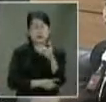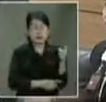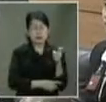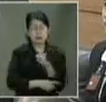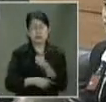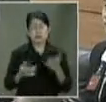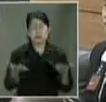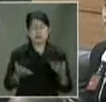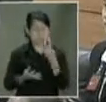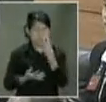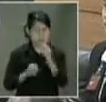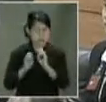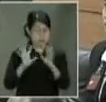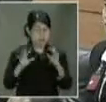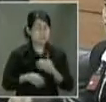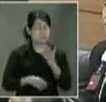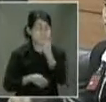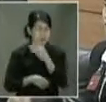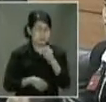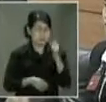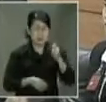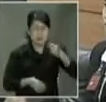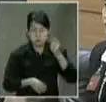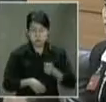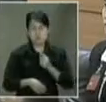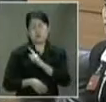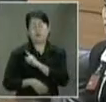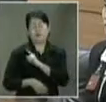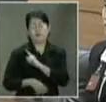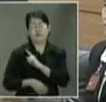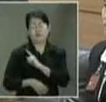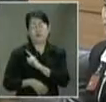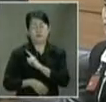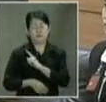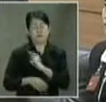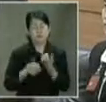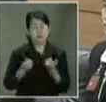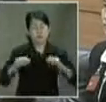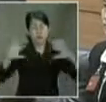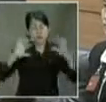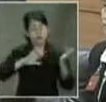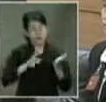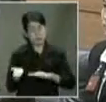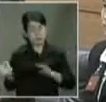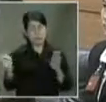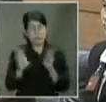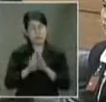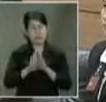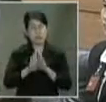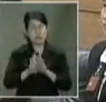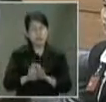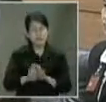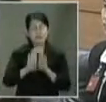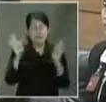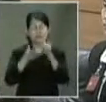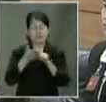อภิสิทธิ์ต้องแสดงความรับผิดชอบยุบสภาคืนอำนาจให้ประชาชนน่าจะ